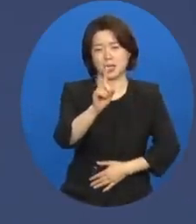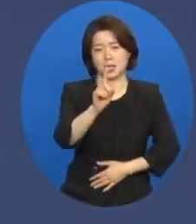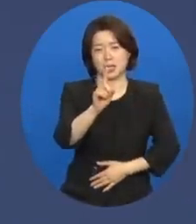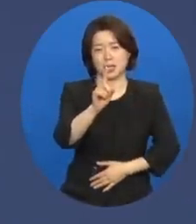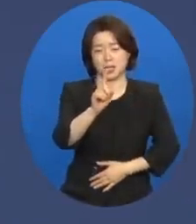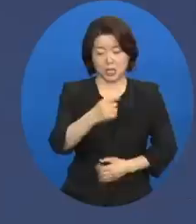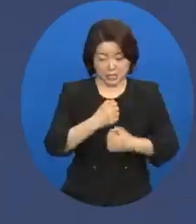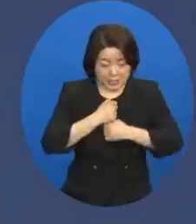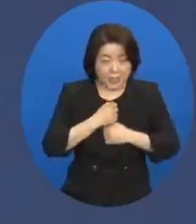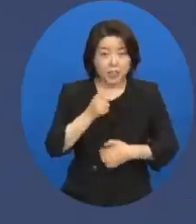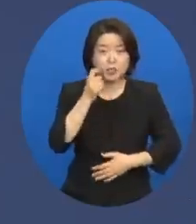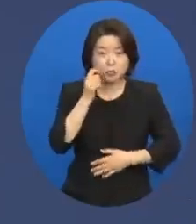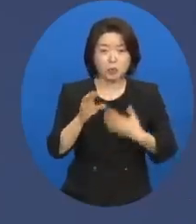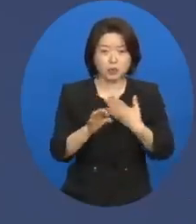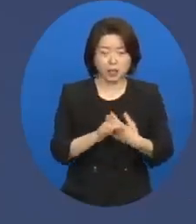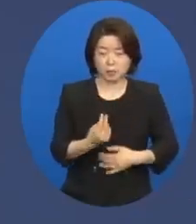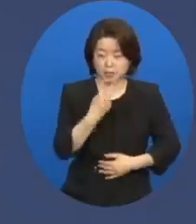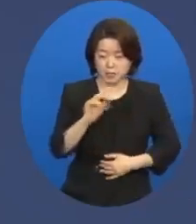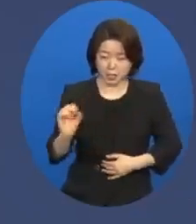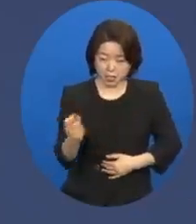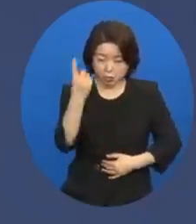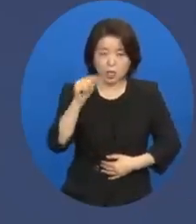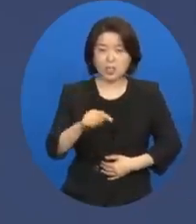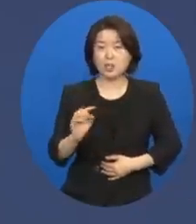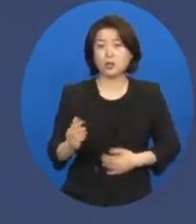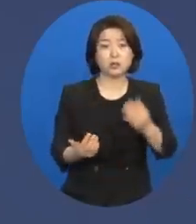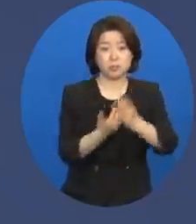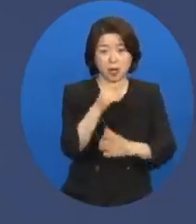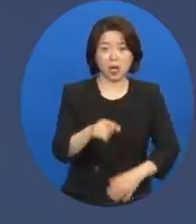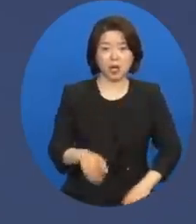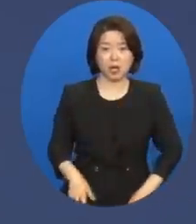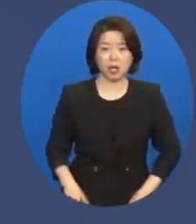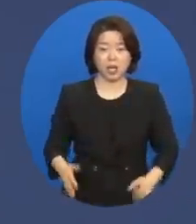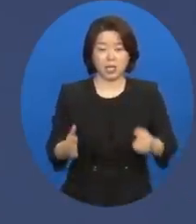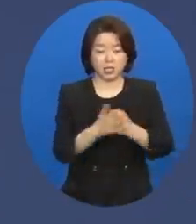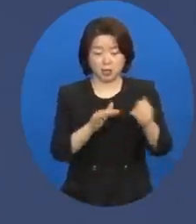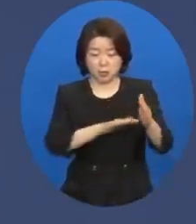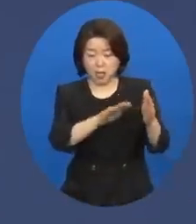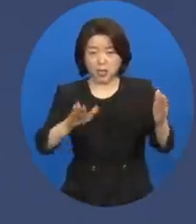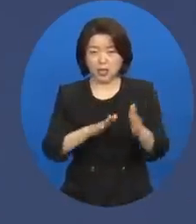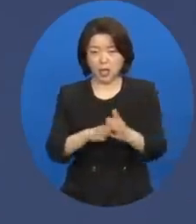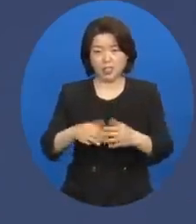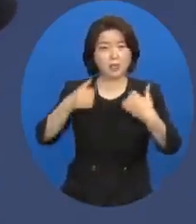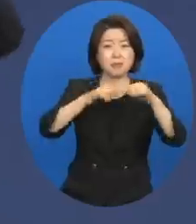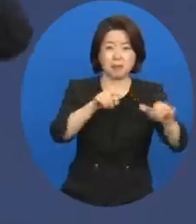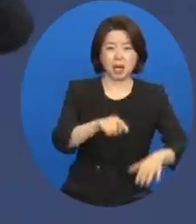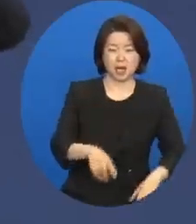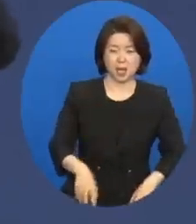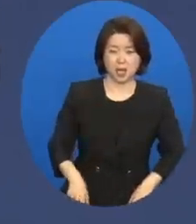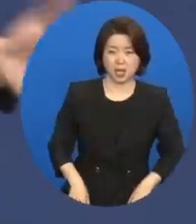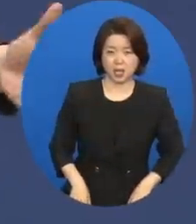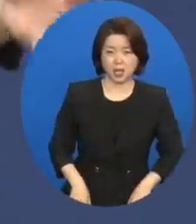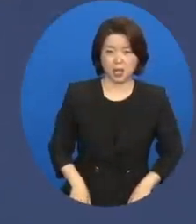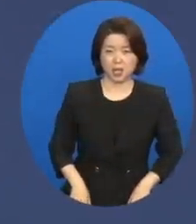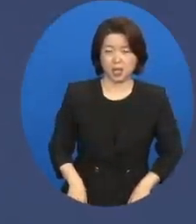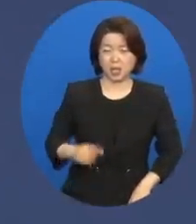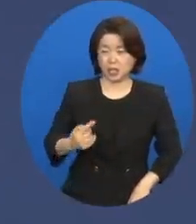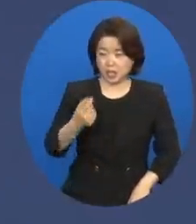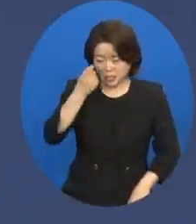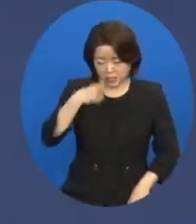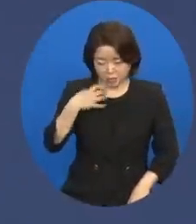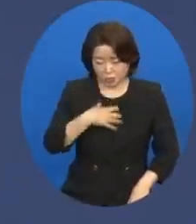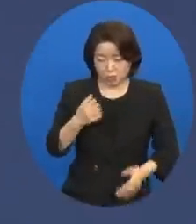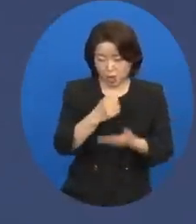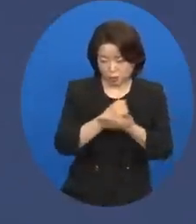못 지키면 생명의 근원이 여기서 난다. 그래서 가정이 깨지는 거예요. 그래서 슬픔을 큰 운명처럼